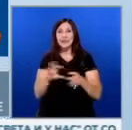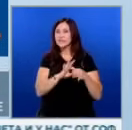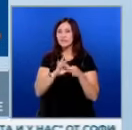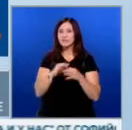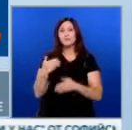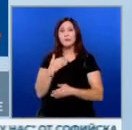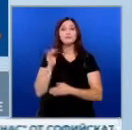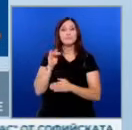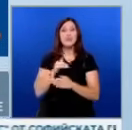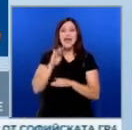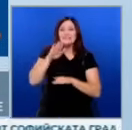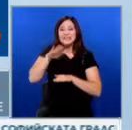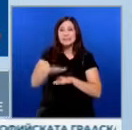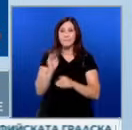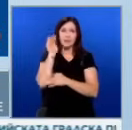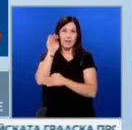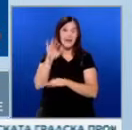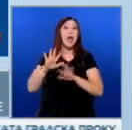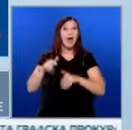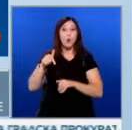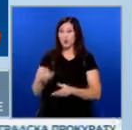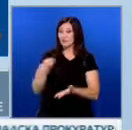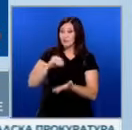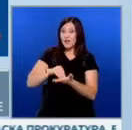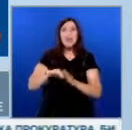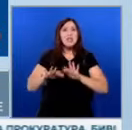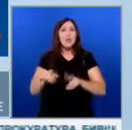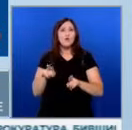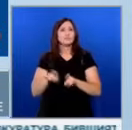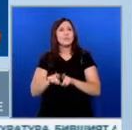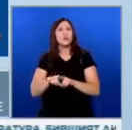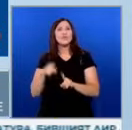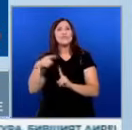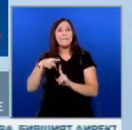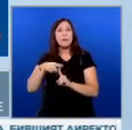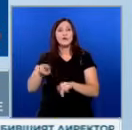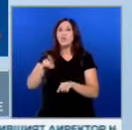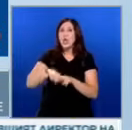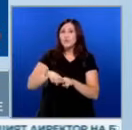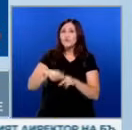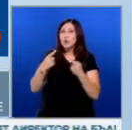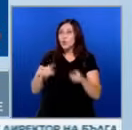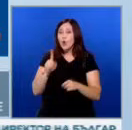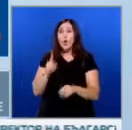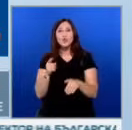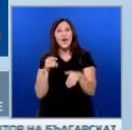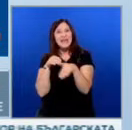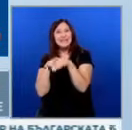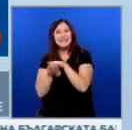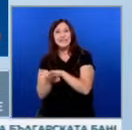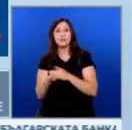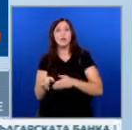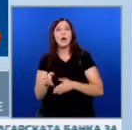ще е стъпка напред. Ако Главчев сложи някой като Темелакиев, Илков или някой друг, който е скрито прокси на